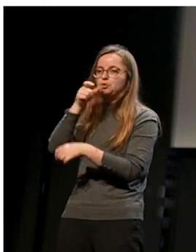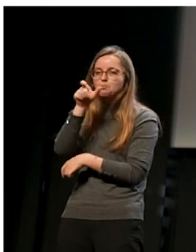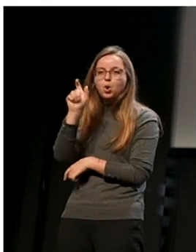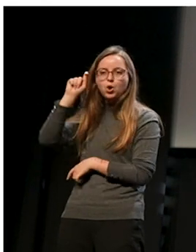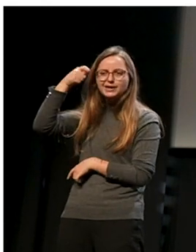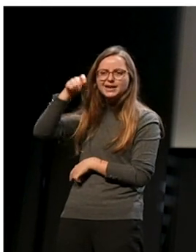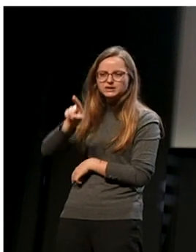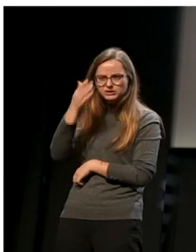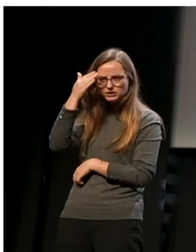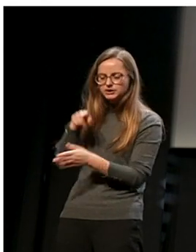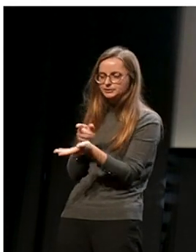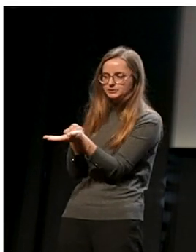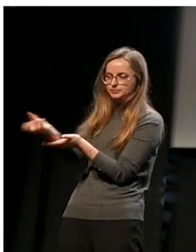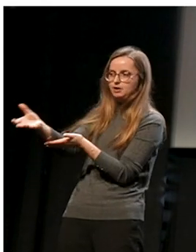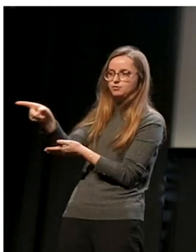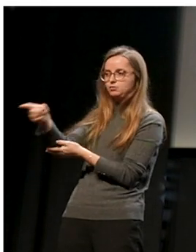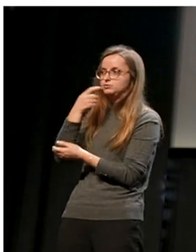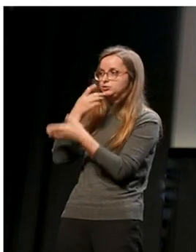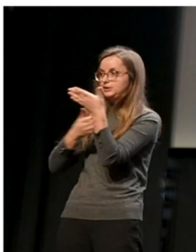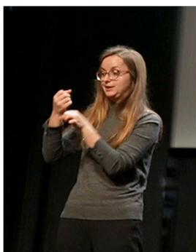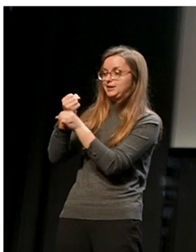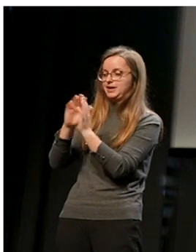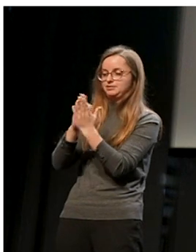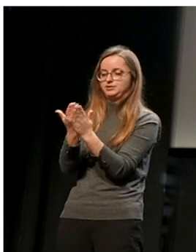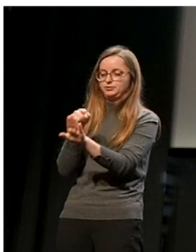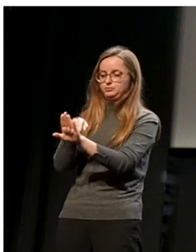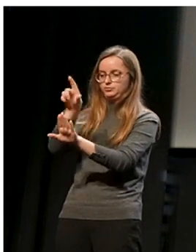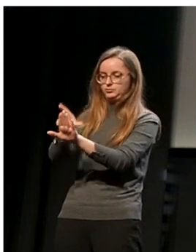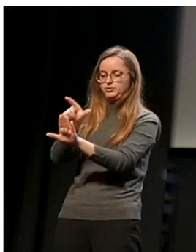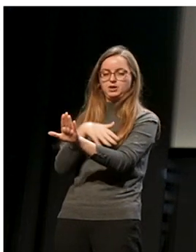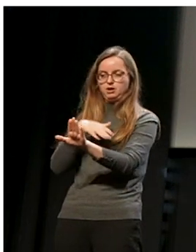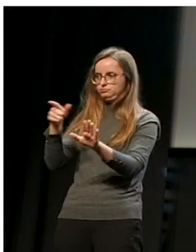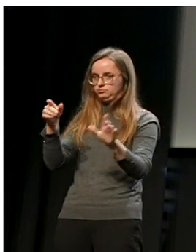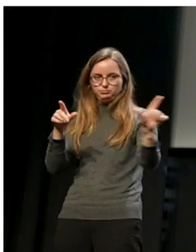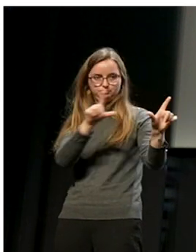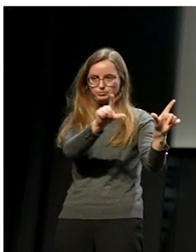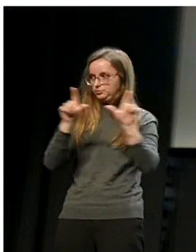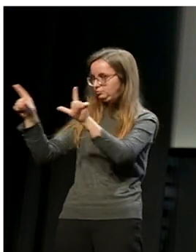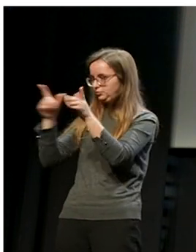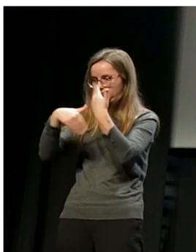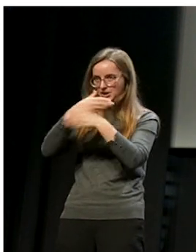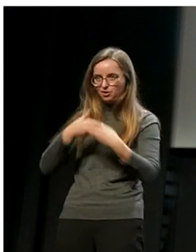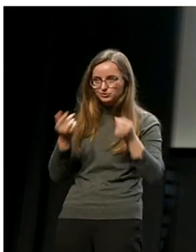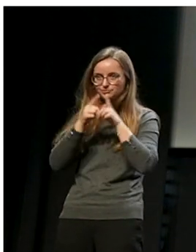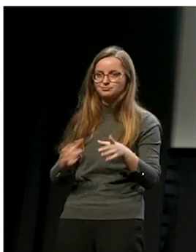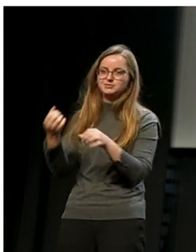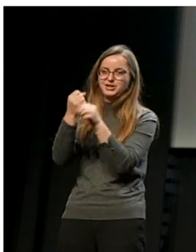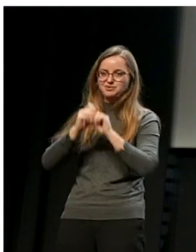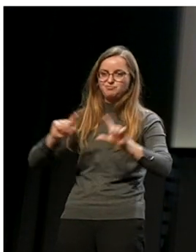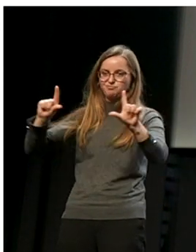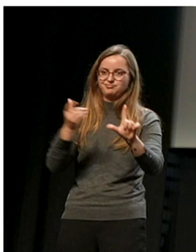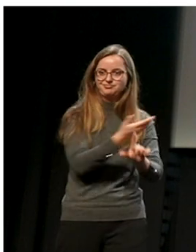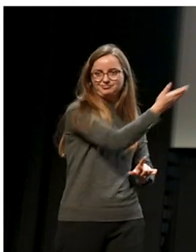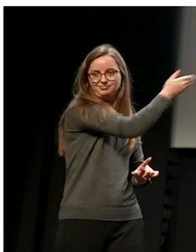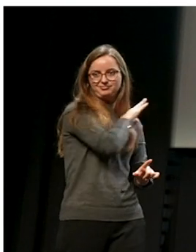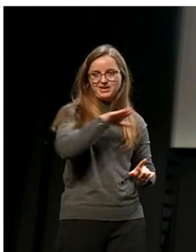tête pour créer cette couverture. Ça m'a donné ça. J'ai mélangé les deux et puis ça a donné l'affiche. Donc, pour le coup, j'ai trouvé que